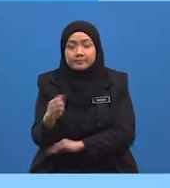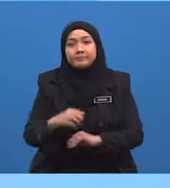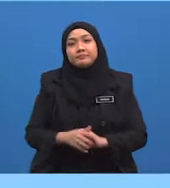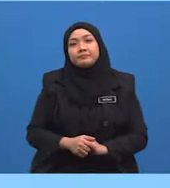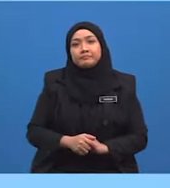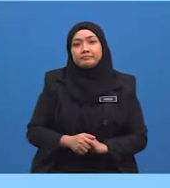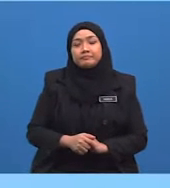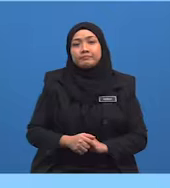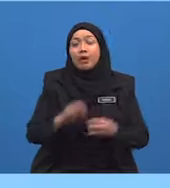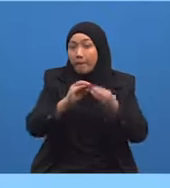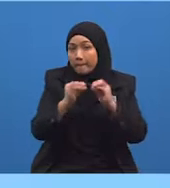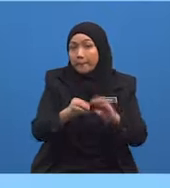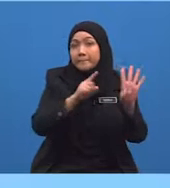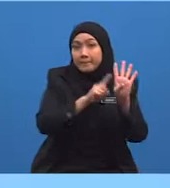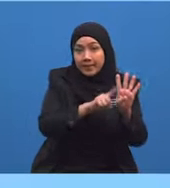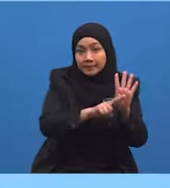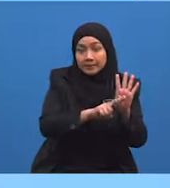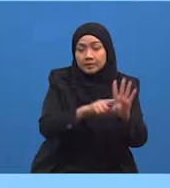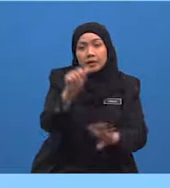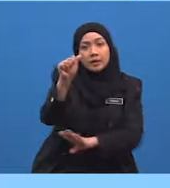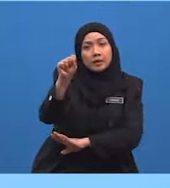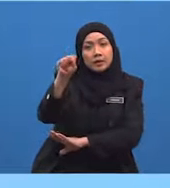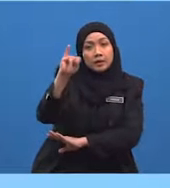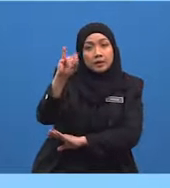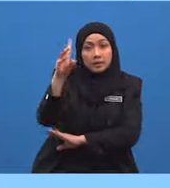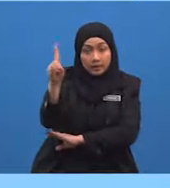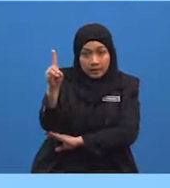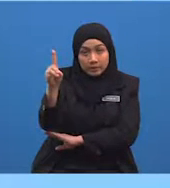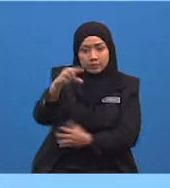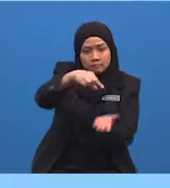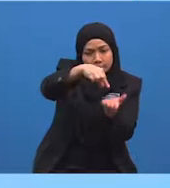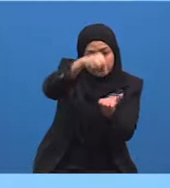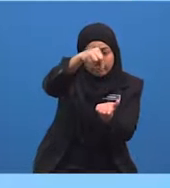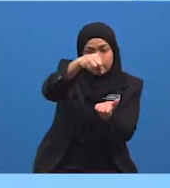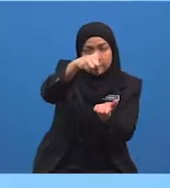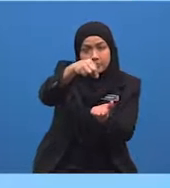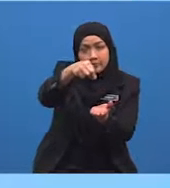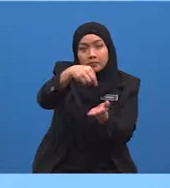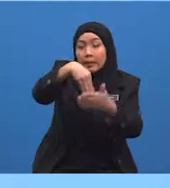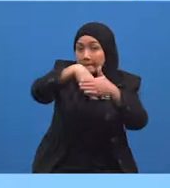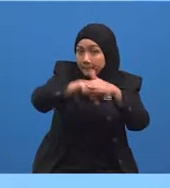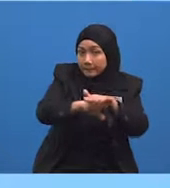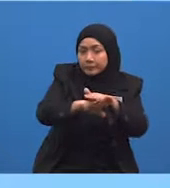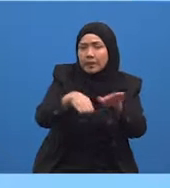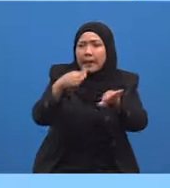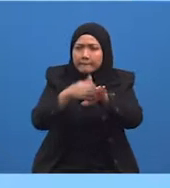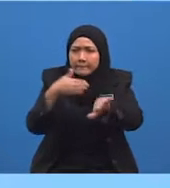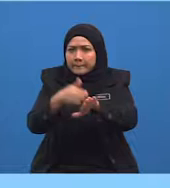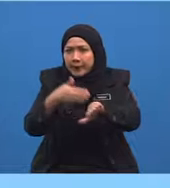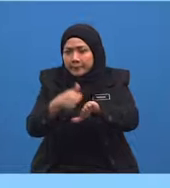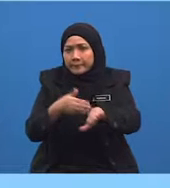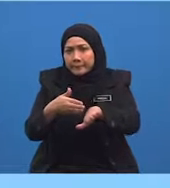Langkah keempat, asid hidroklorik dititiskan secara